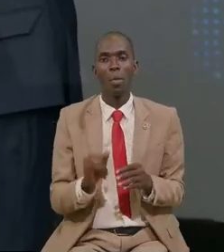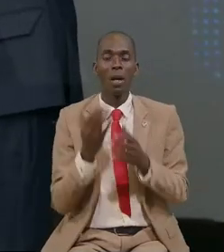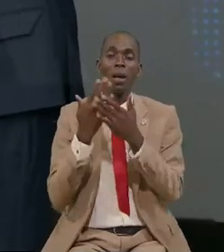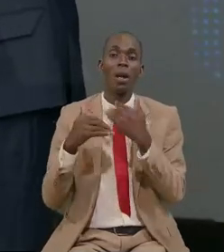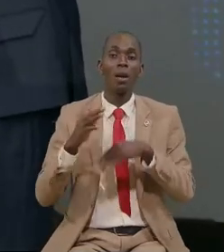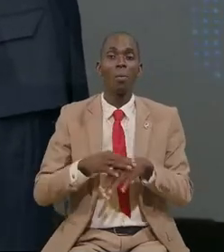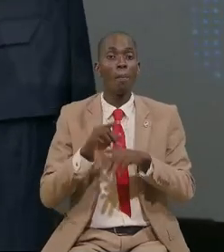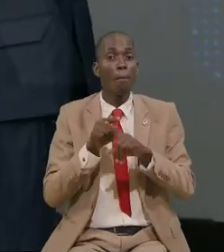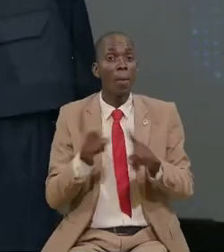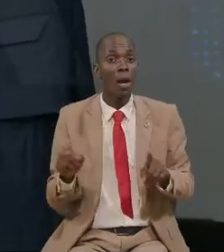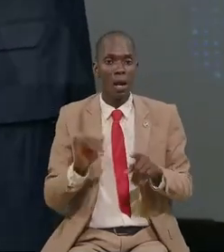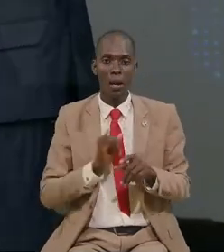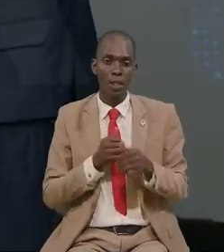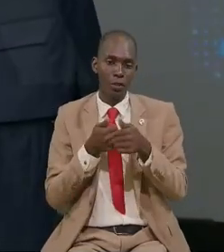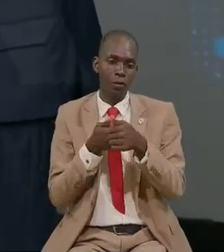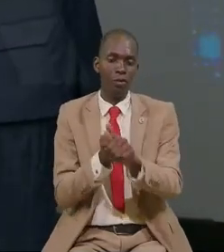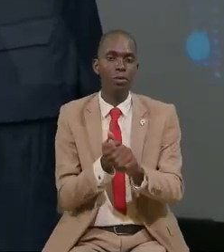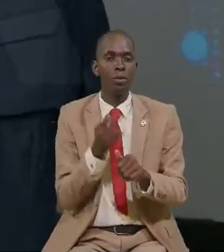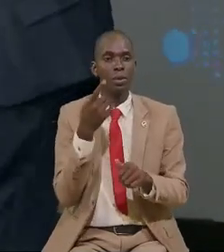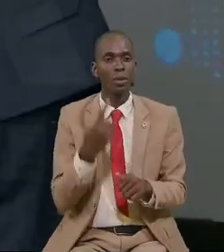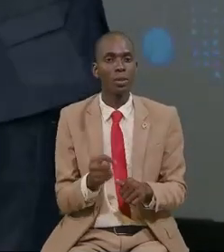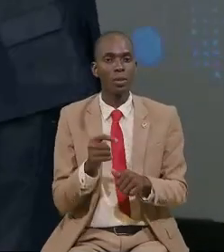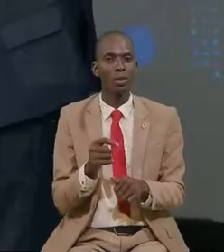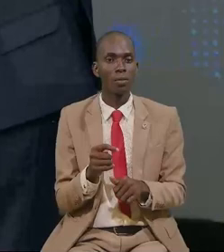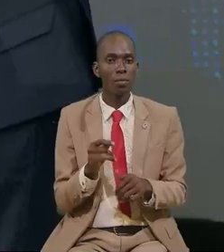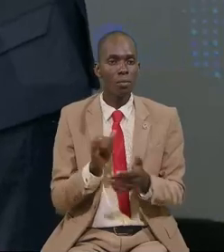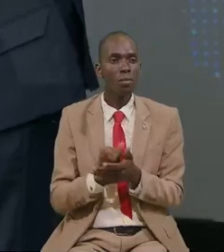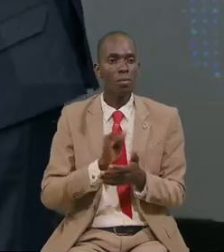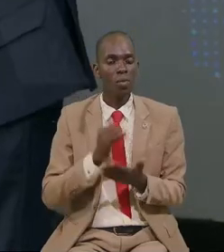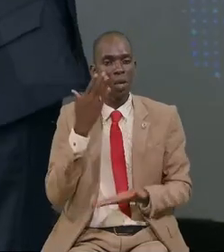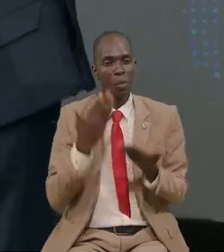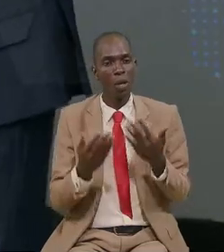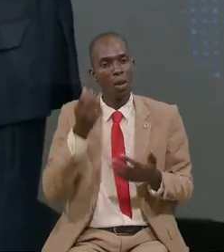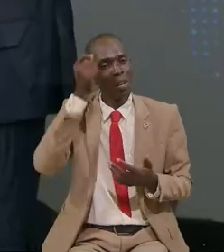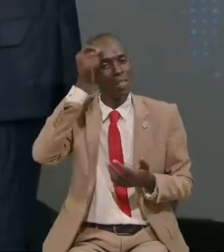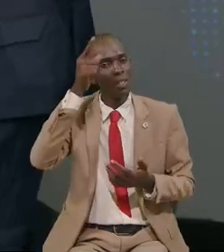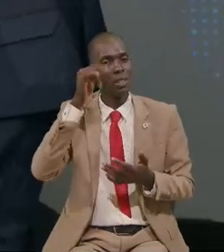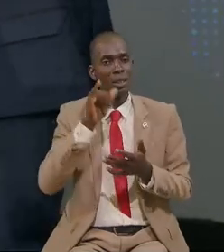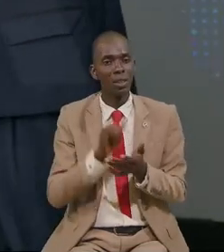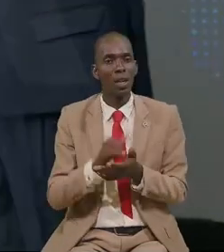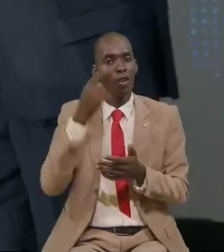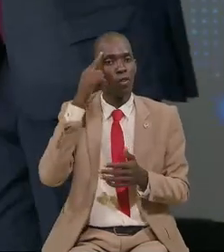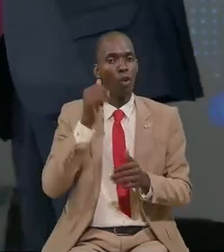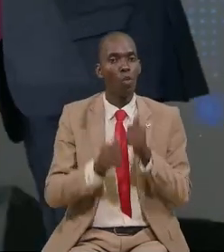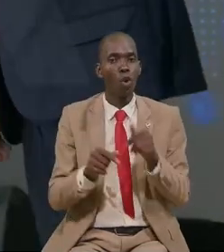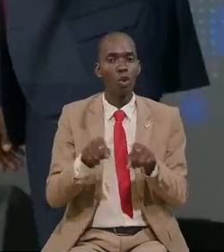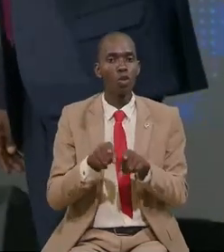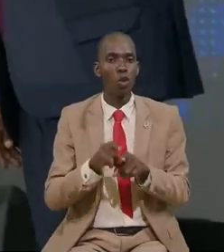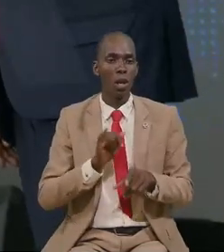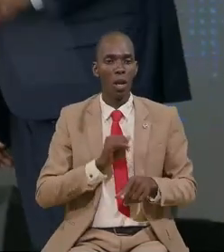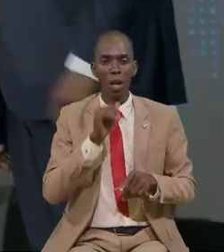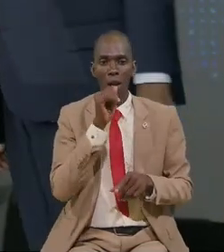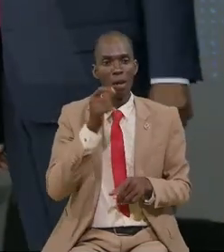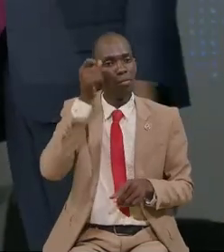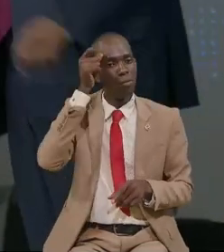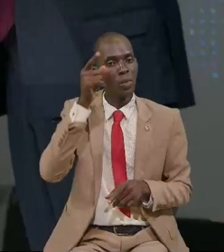Mais je cours pour tâcher de le saisir, puisque moi aussi, j'ai été saisi